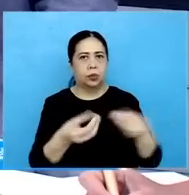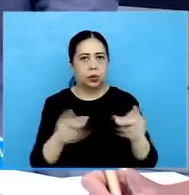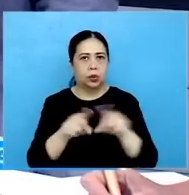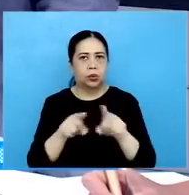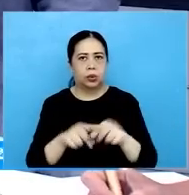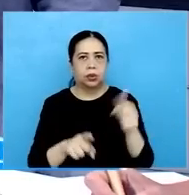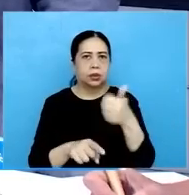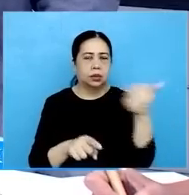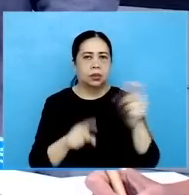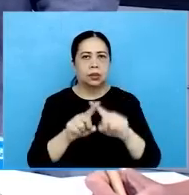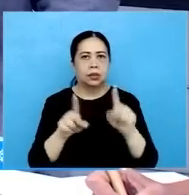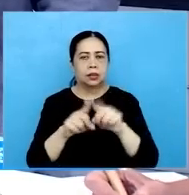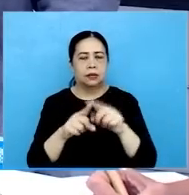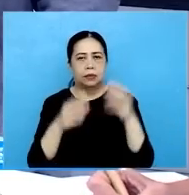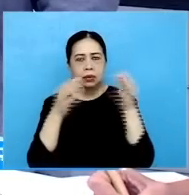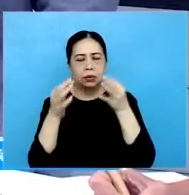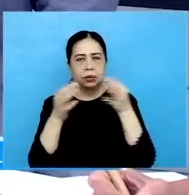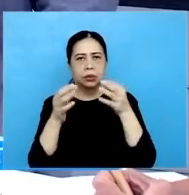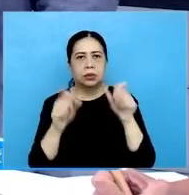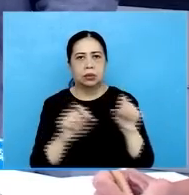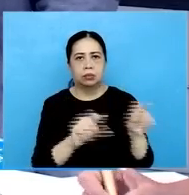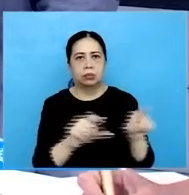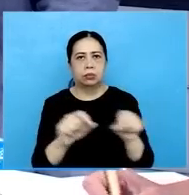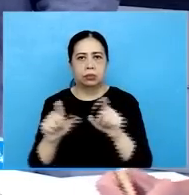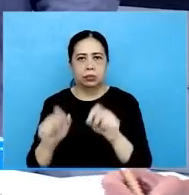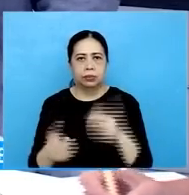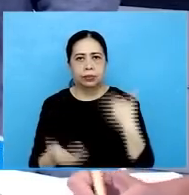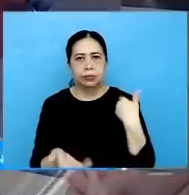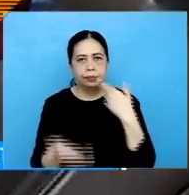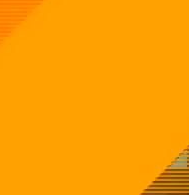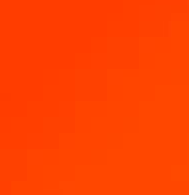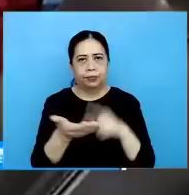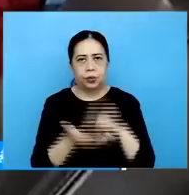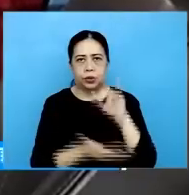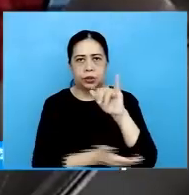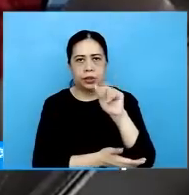drug pusher. Nasa frontline ng balitang yan si Ian Suyu.